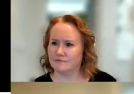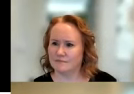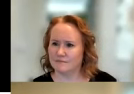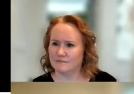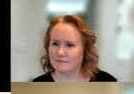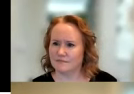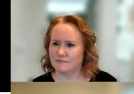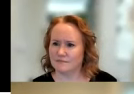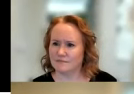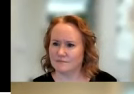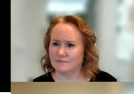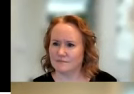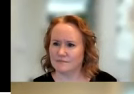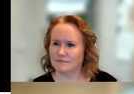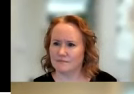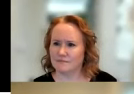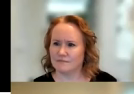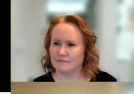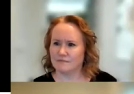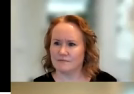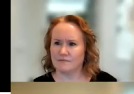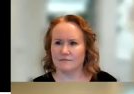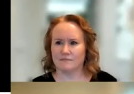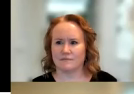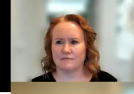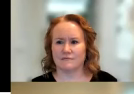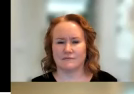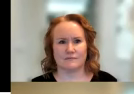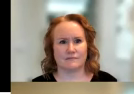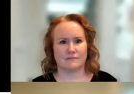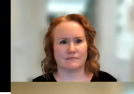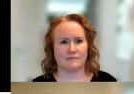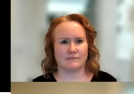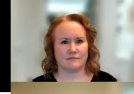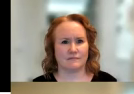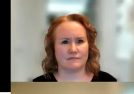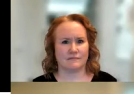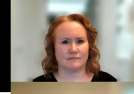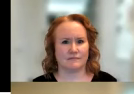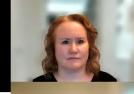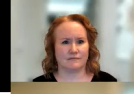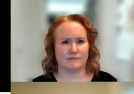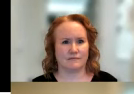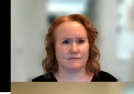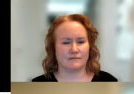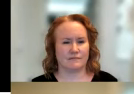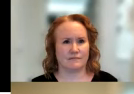vanlig markedstilsyn i den aktuelle jurisdiksjonen. Så legger regelverket noen